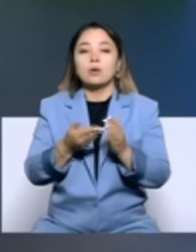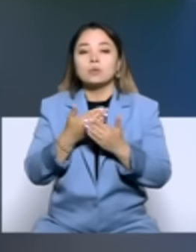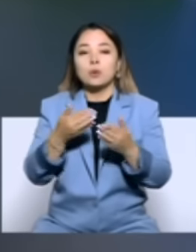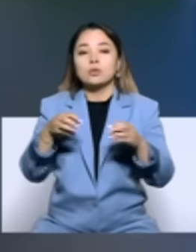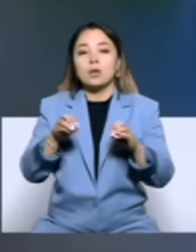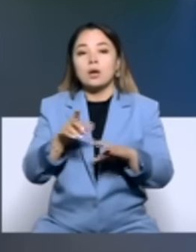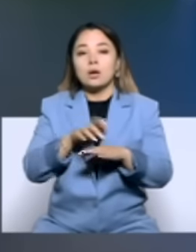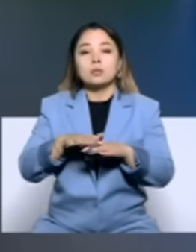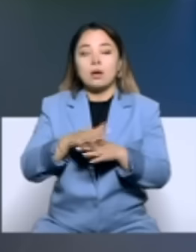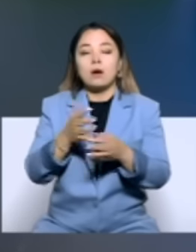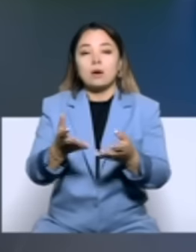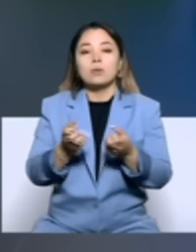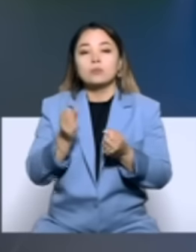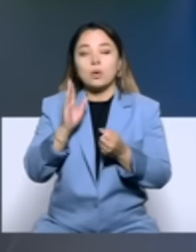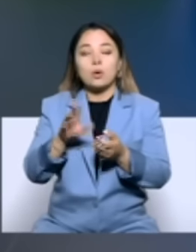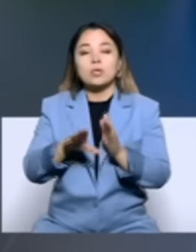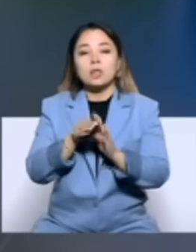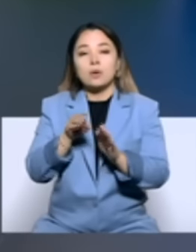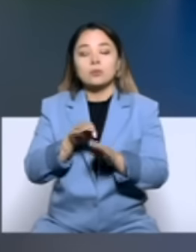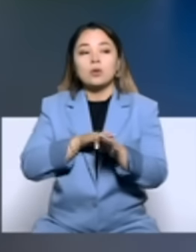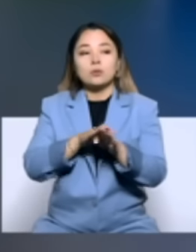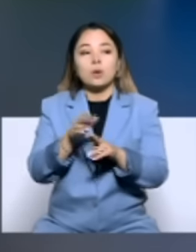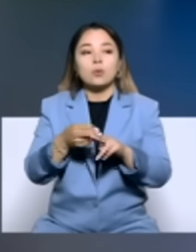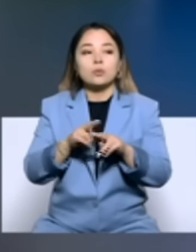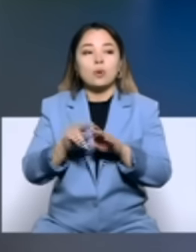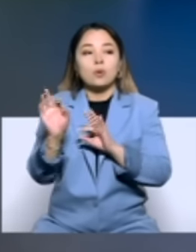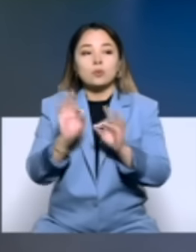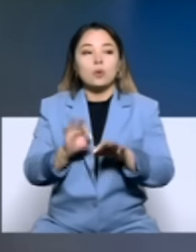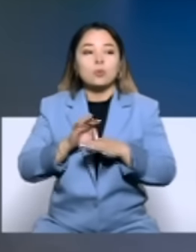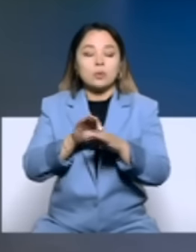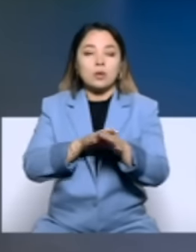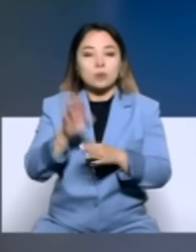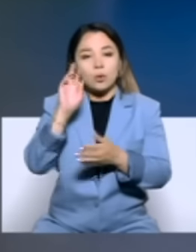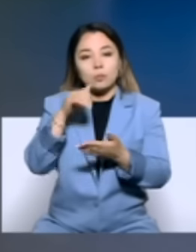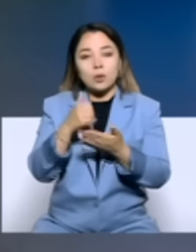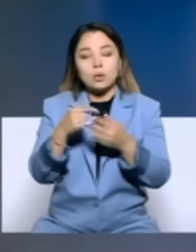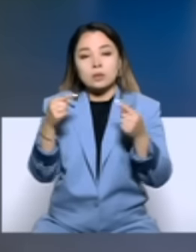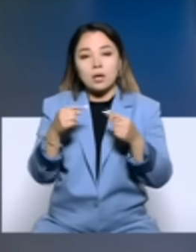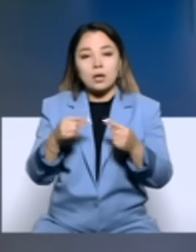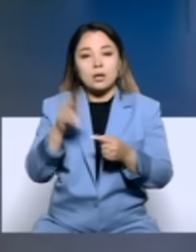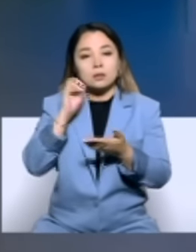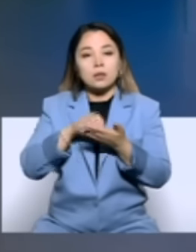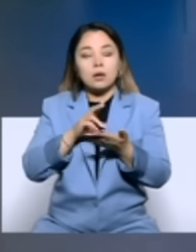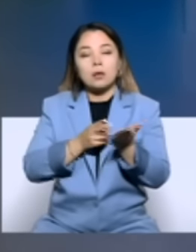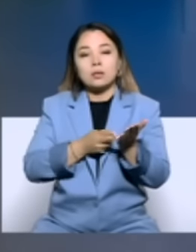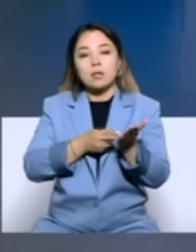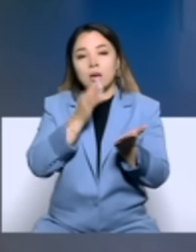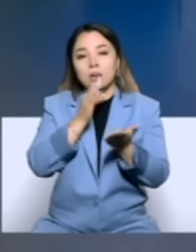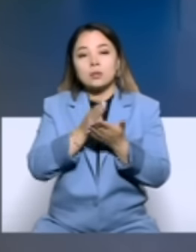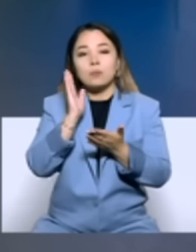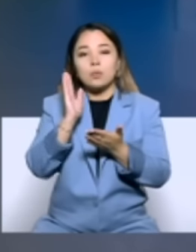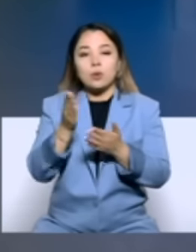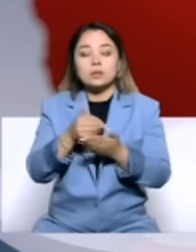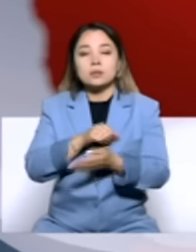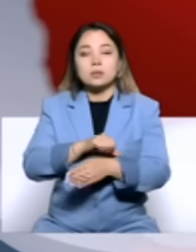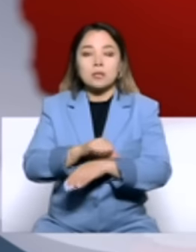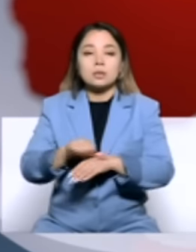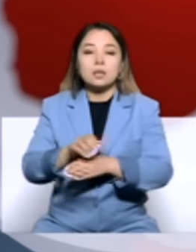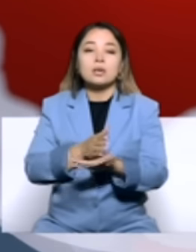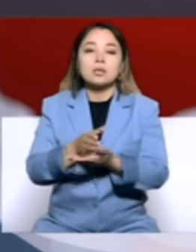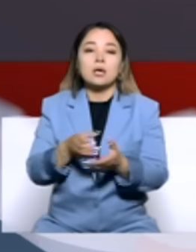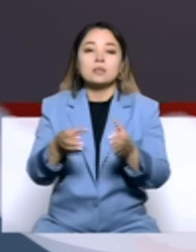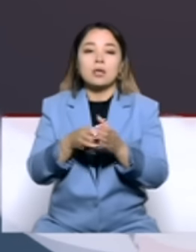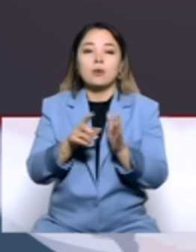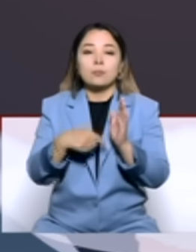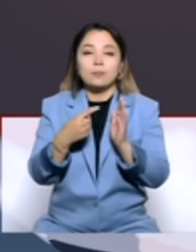шешімді халық қабылдайды. Референдум биыл күзде өтеді. Үкімет нақты датаны айқындайды деді. Сыртқы саясат